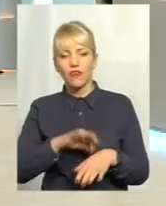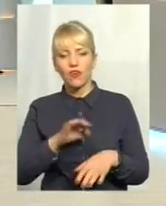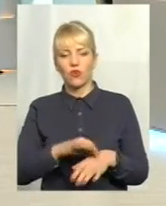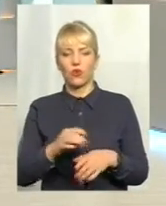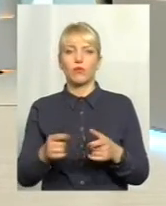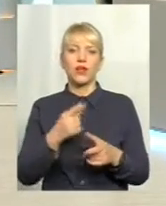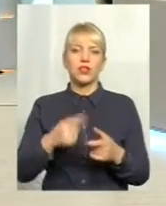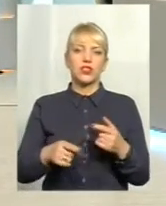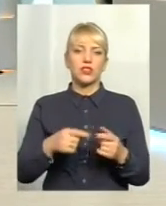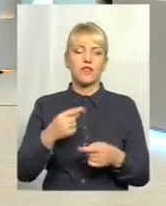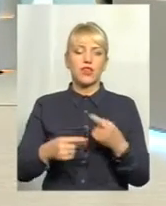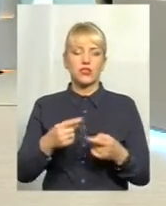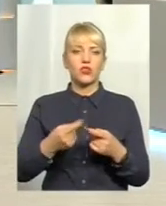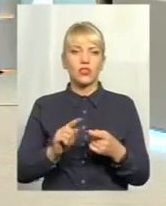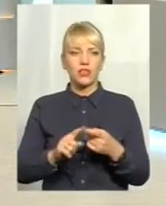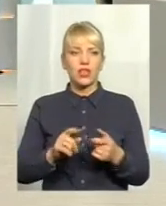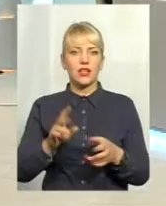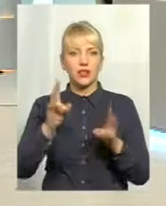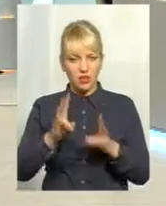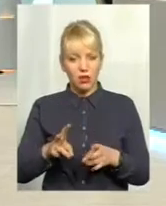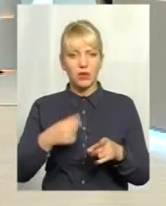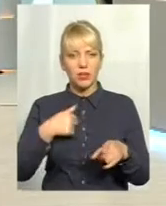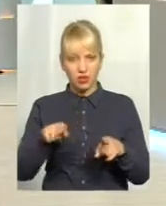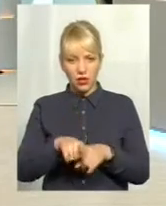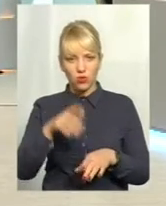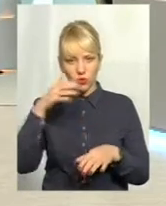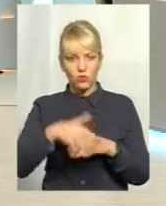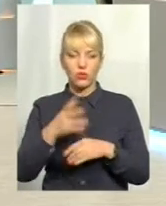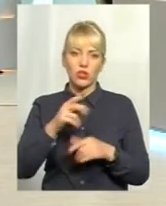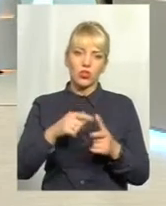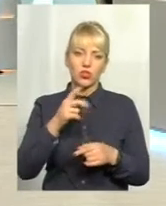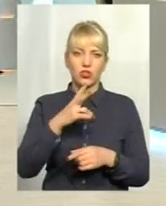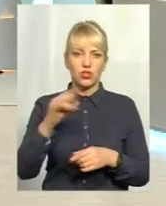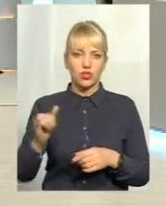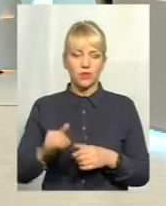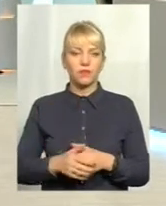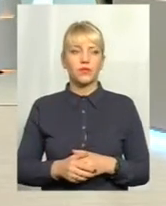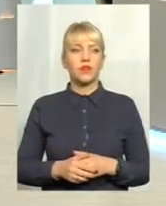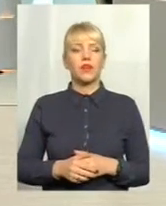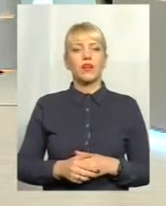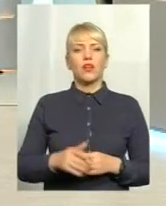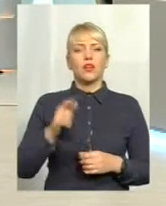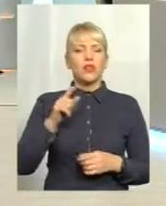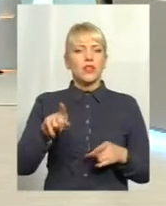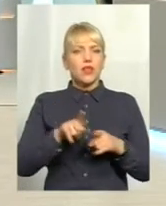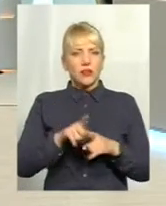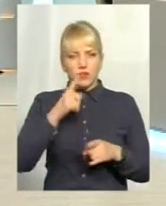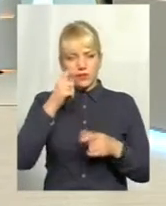ще наслідок цієї травми, я так розумію, чи ні? Так. Ну, ми вже так трохи глибоко окунули в цю проблему. Це